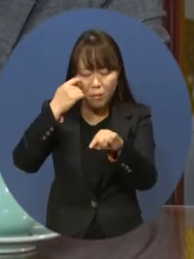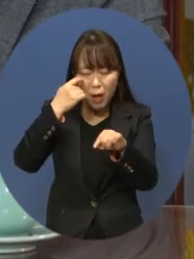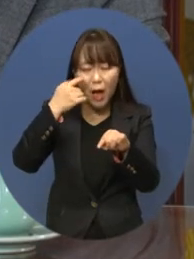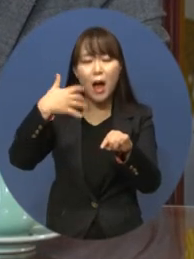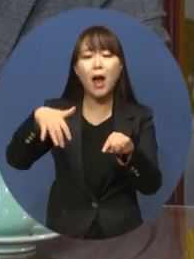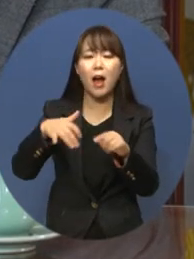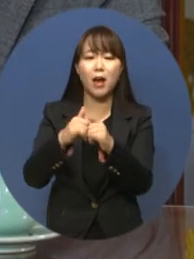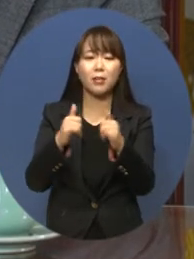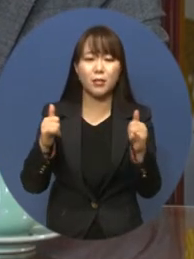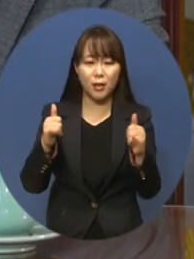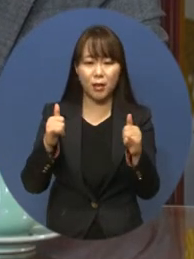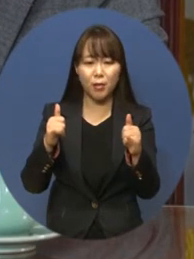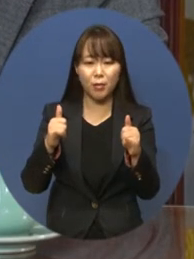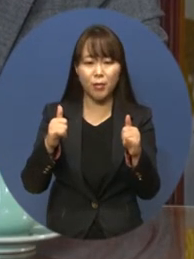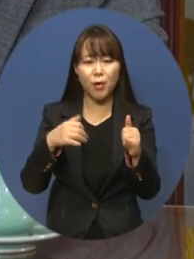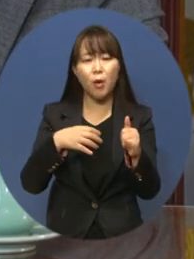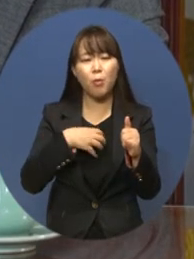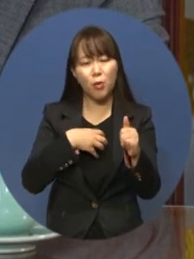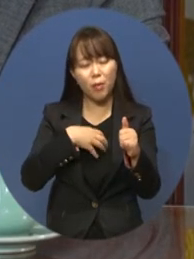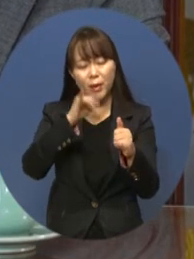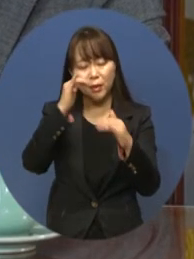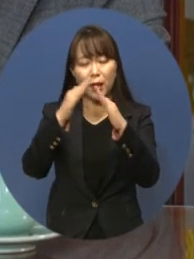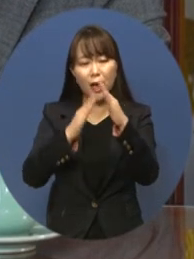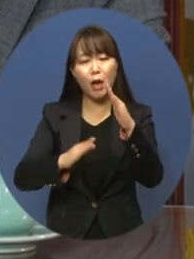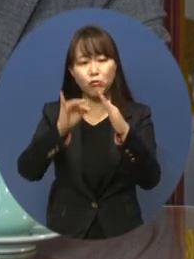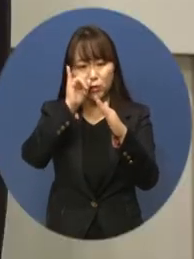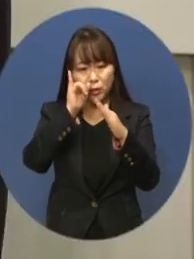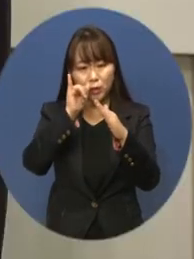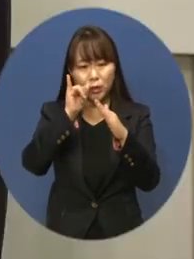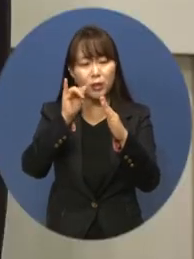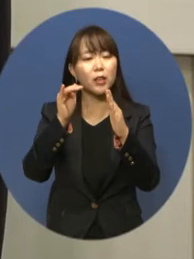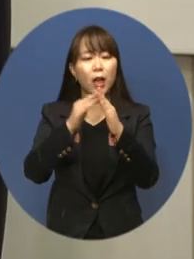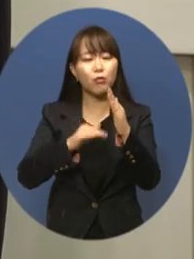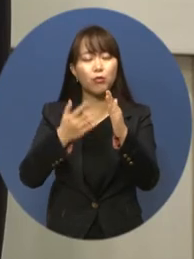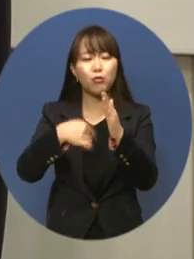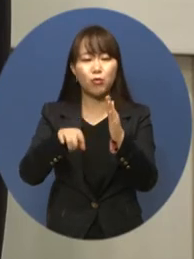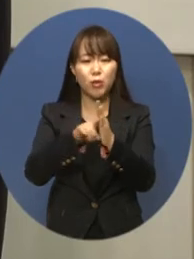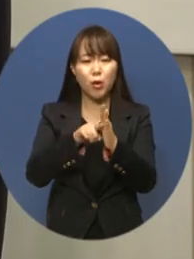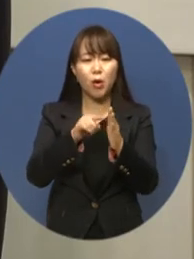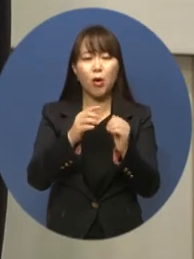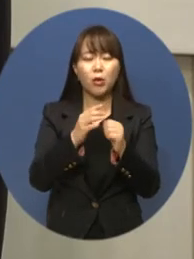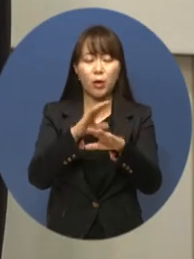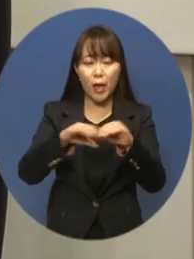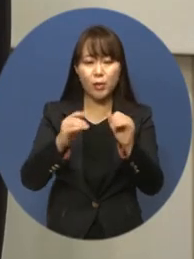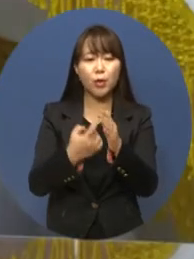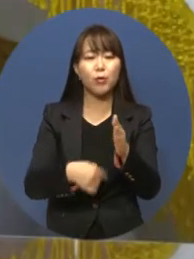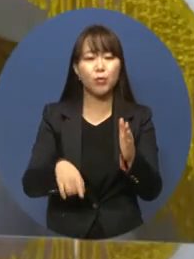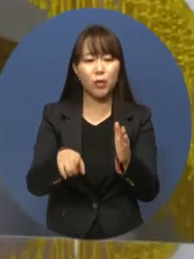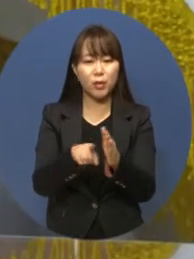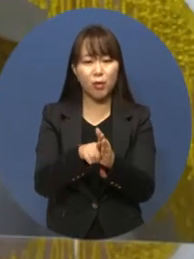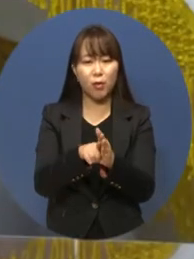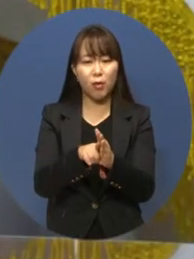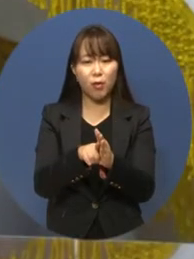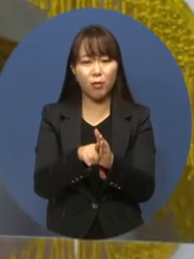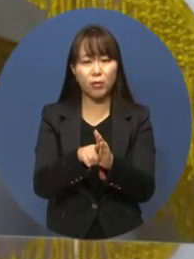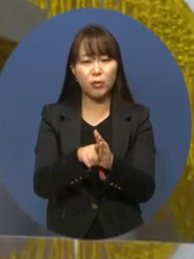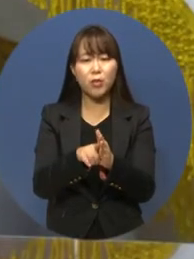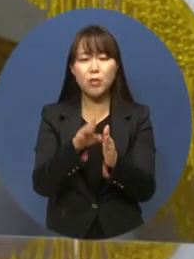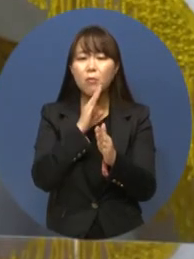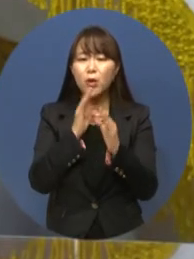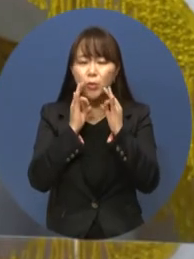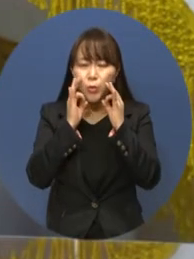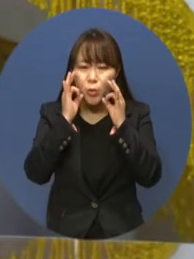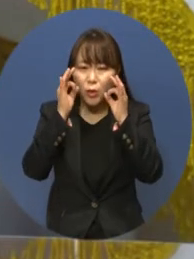그 위험에 처한 가구들도 많이 있고 그런 가구들을 위해서 그 복지 사각지대를 해소하기 위해서 또 그 부분에 대해서 굉장히